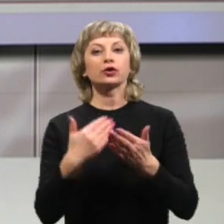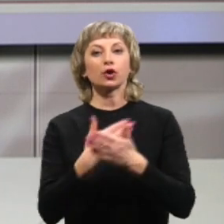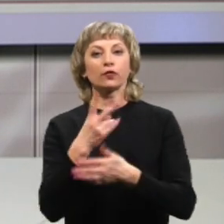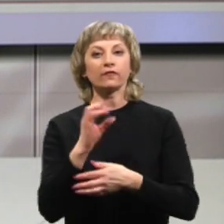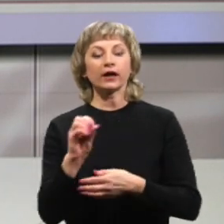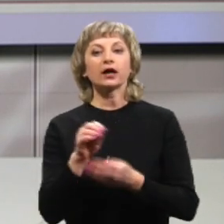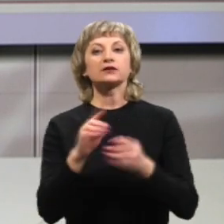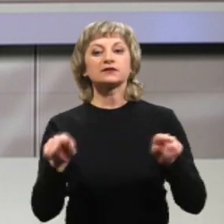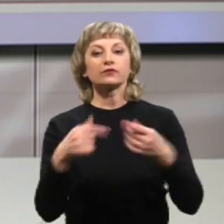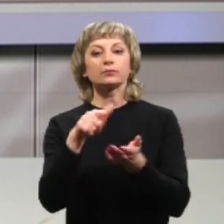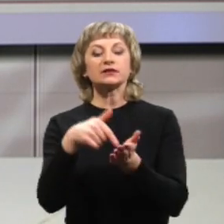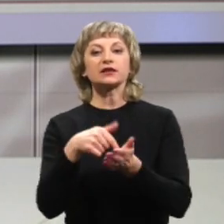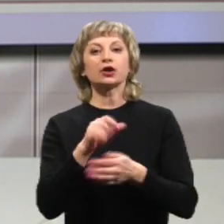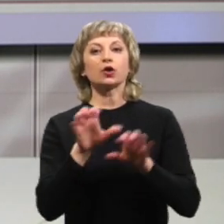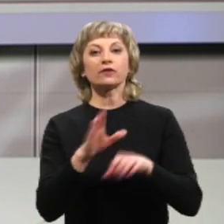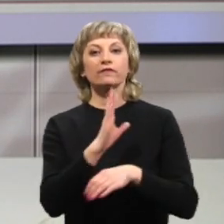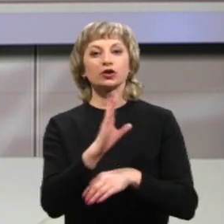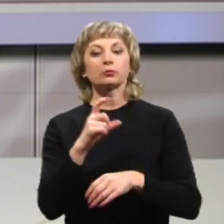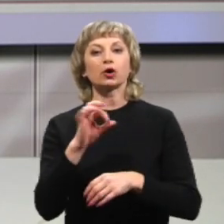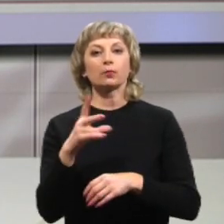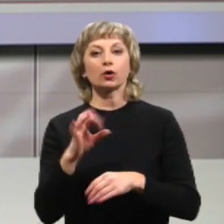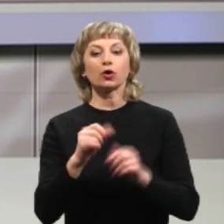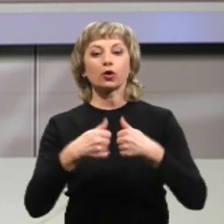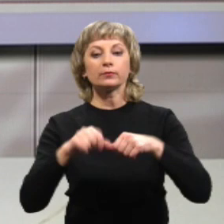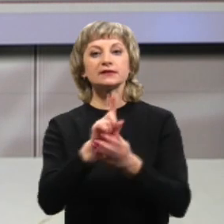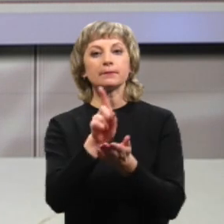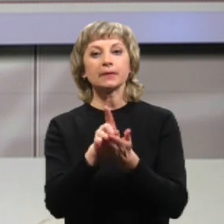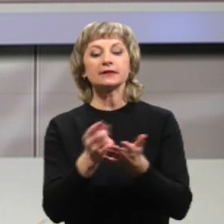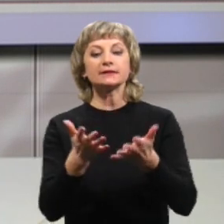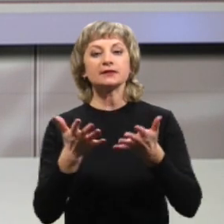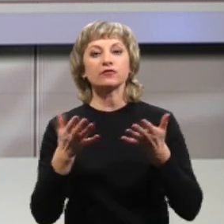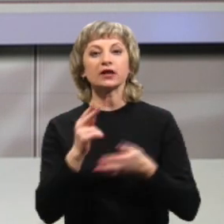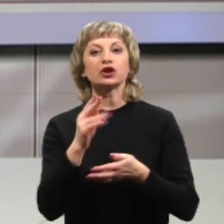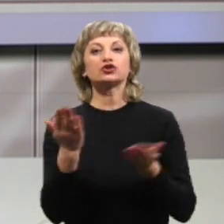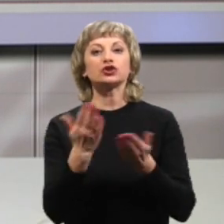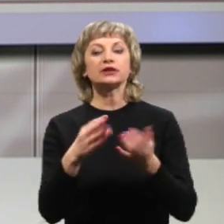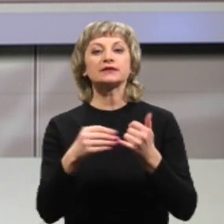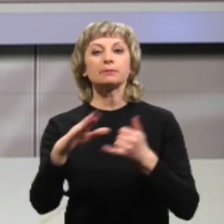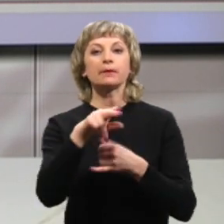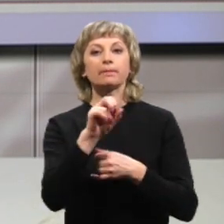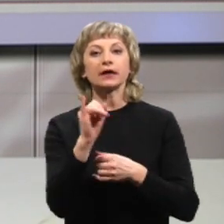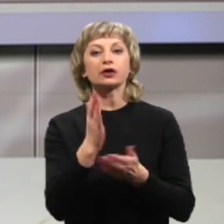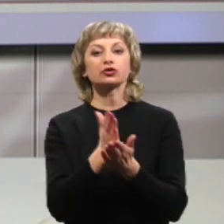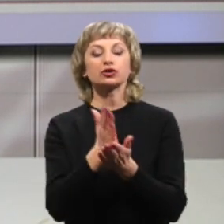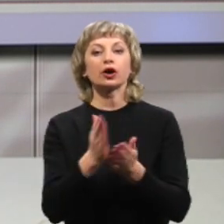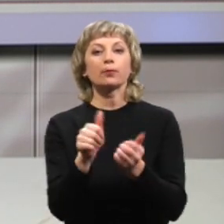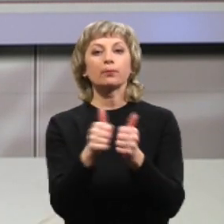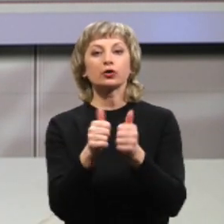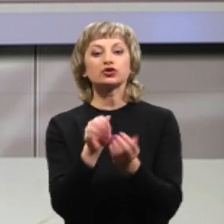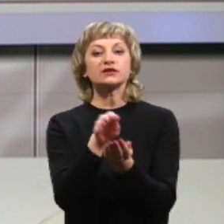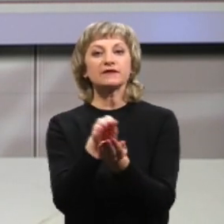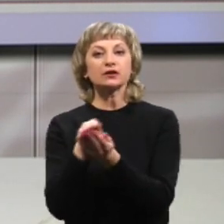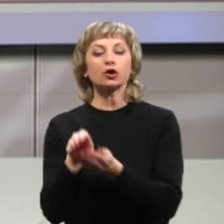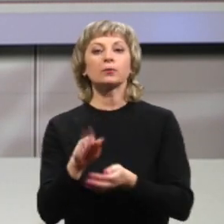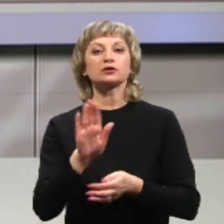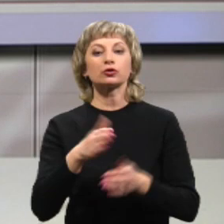доручив створити міський голова Рівного Володимир Хомко. Комісія має з'ясувати, чиї земельні паї розташовані поруч із цвинтарем, та